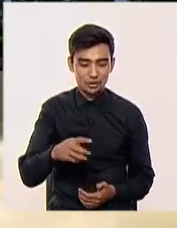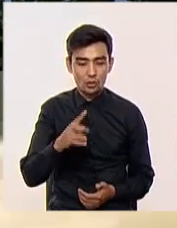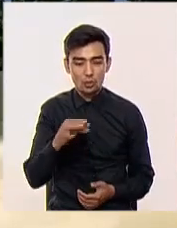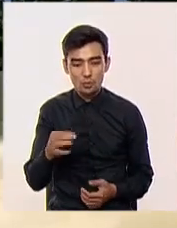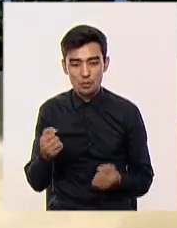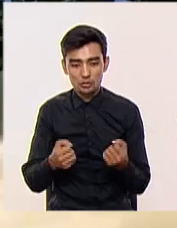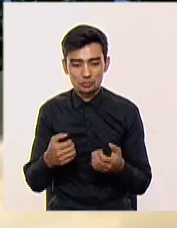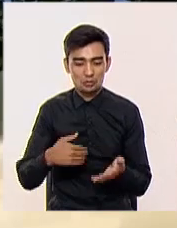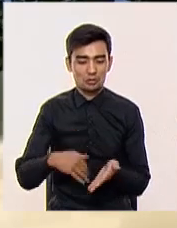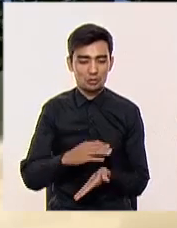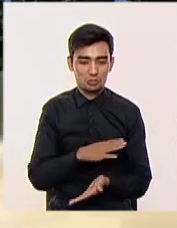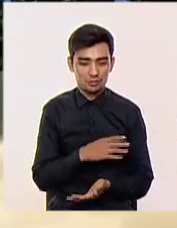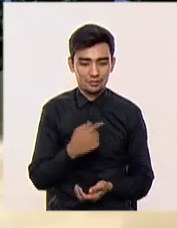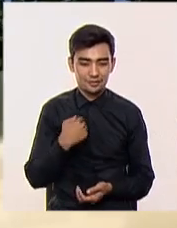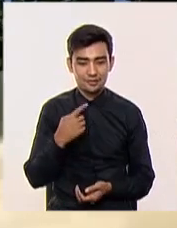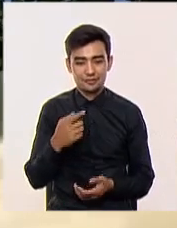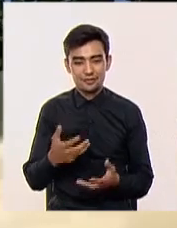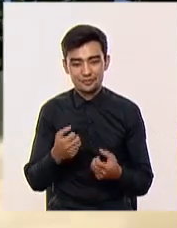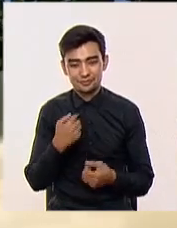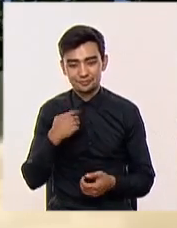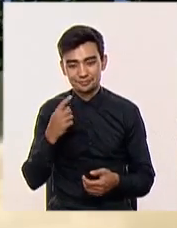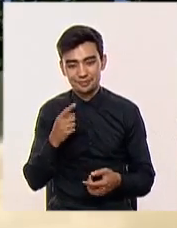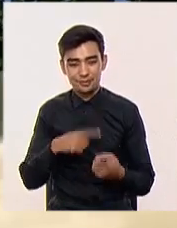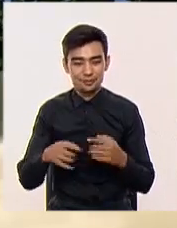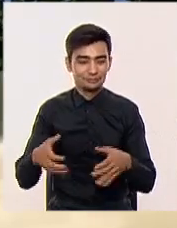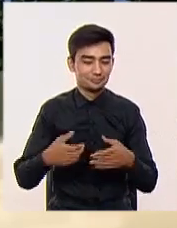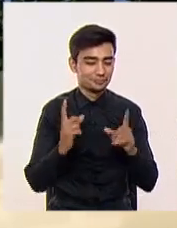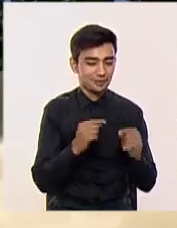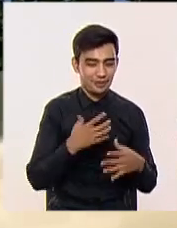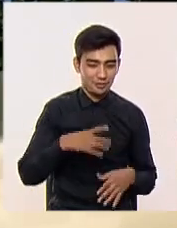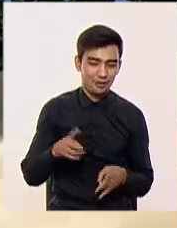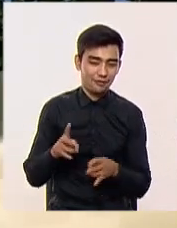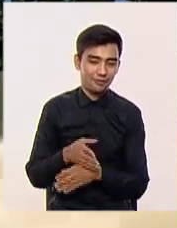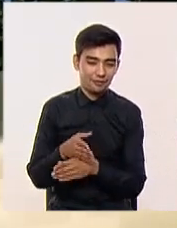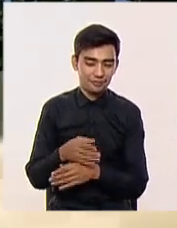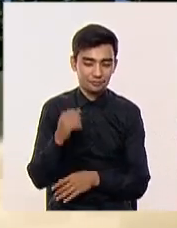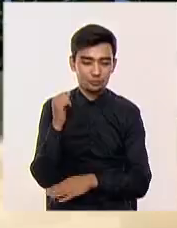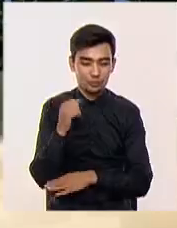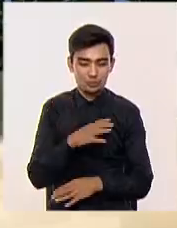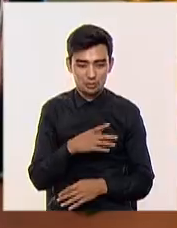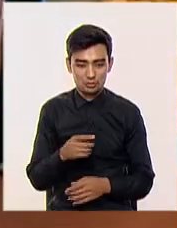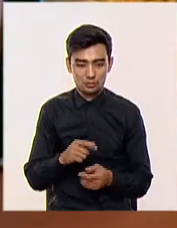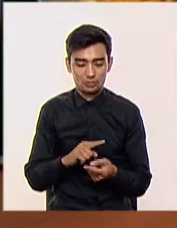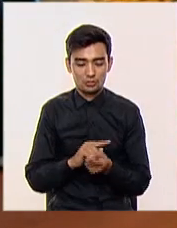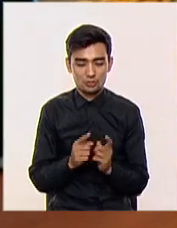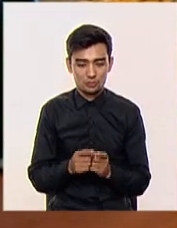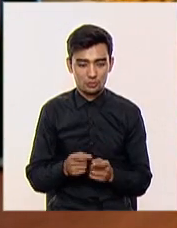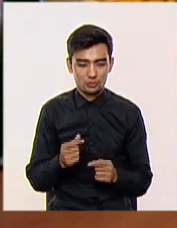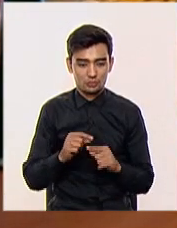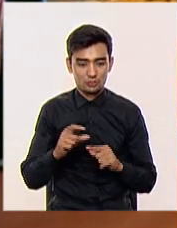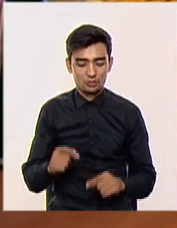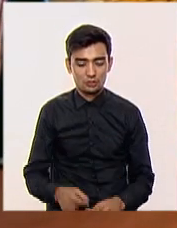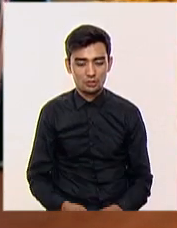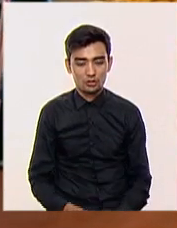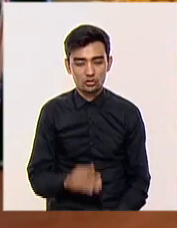не принимают. Мы надеялись, что их начнут принимать, поэтому обратно не увозили их, но ничего с мертвой точки не сдвинулось. По словам